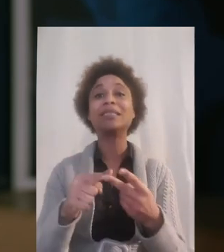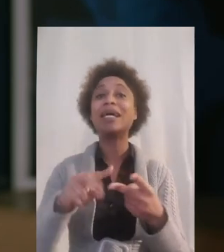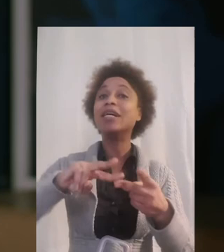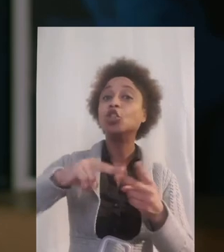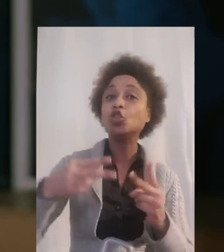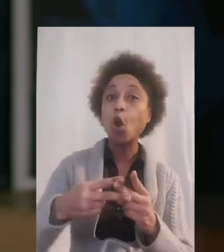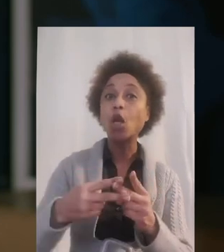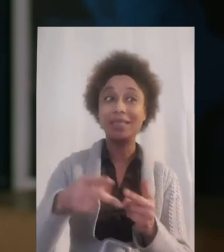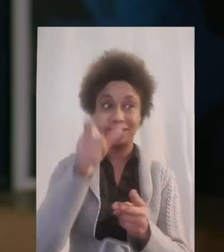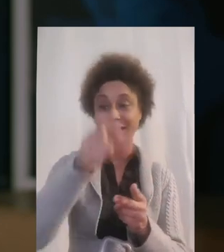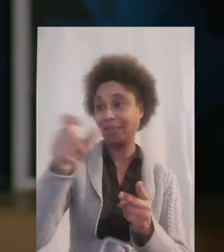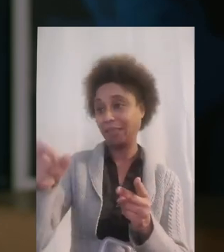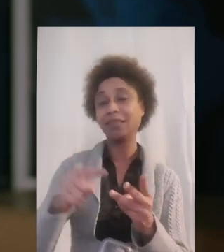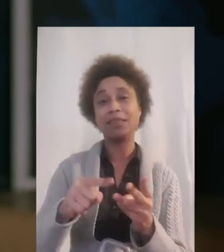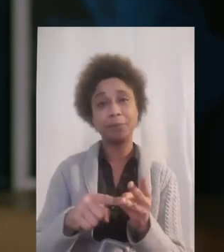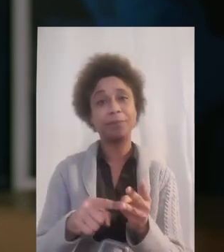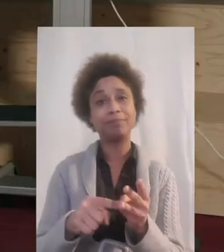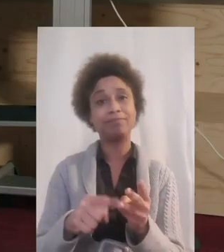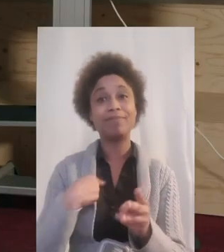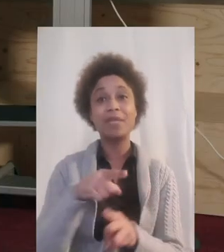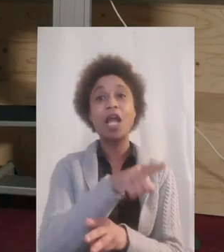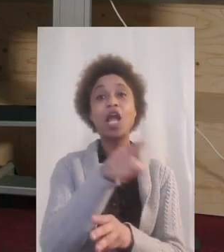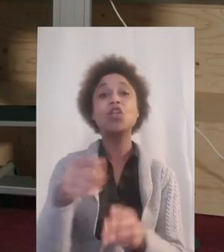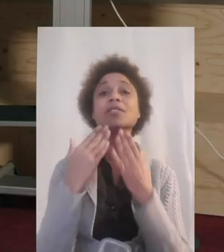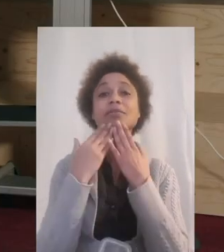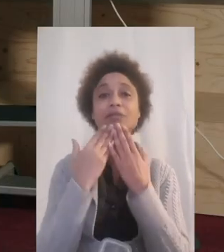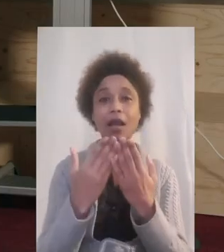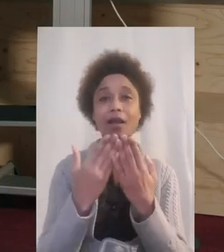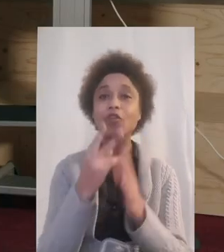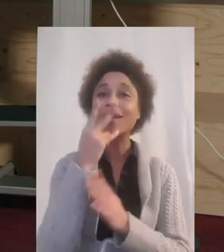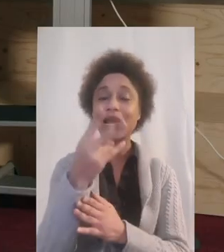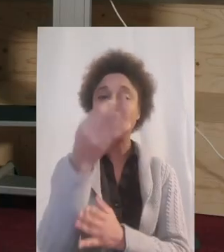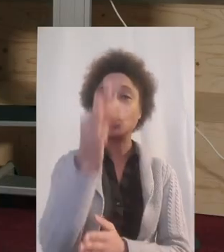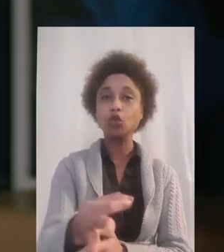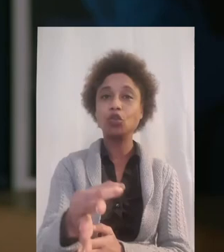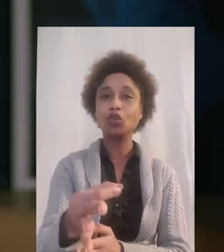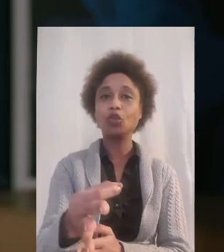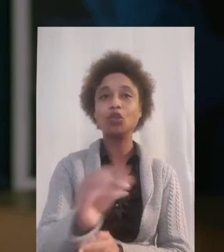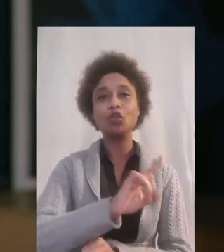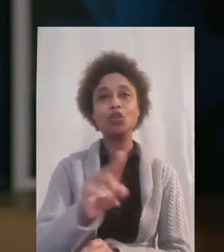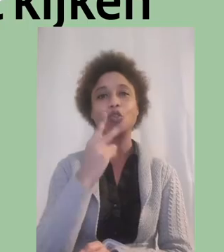technische ploeg. En jullie dank voor het kijken thuis. Tot ziens.